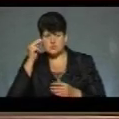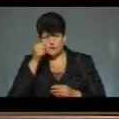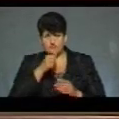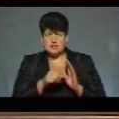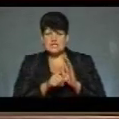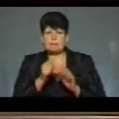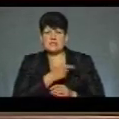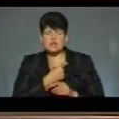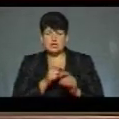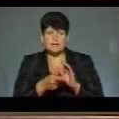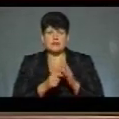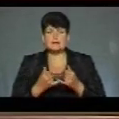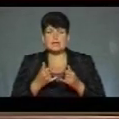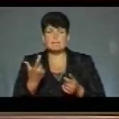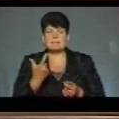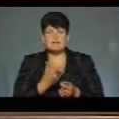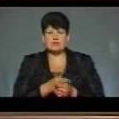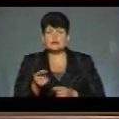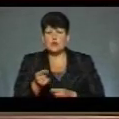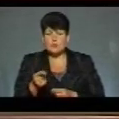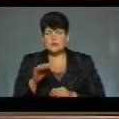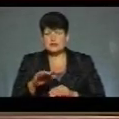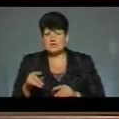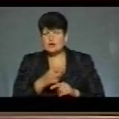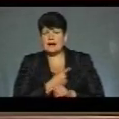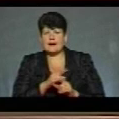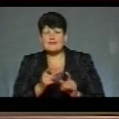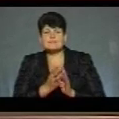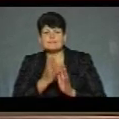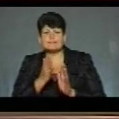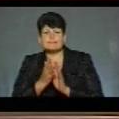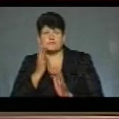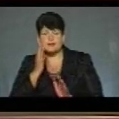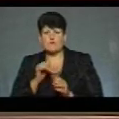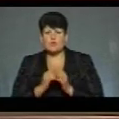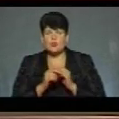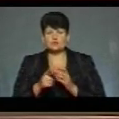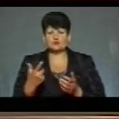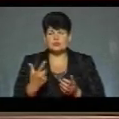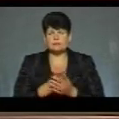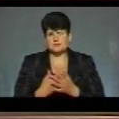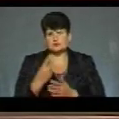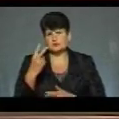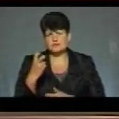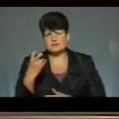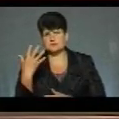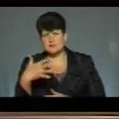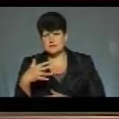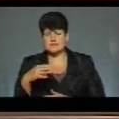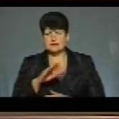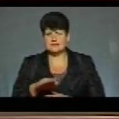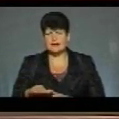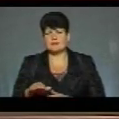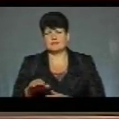медичних кабінетах для прививок Тернопільської міської дитячої лікарні – черги. В кожному з них щеплюють по 250-300 дітей за